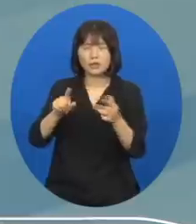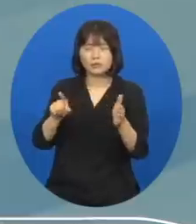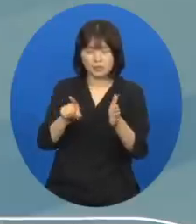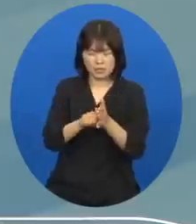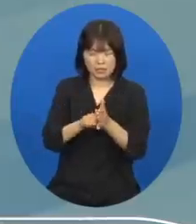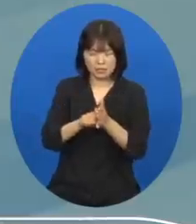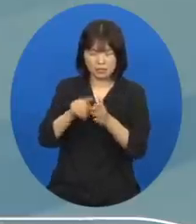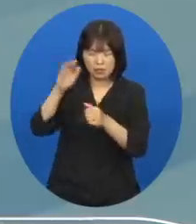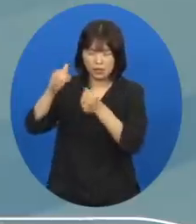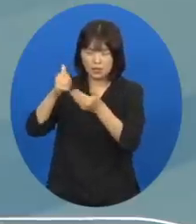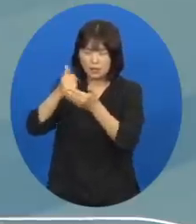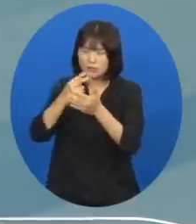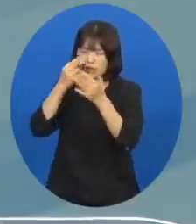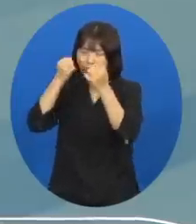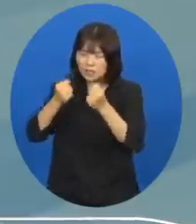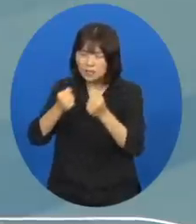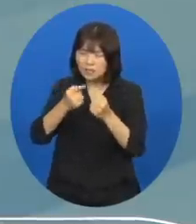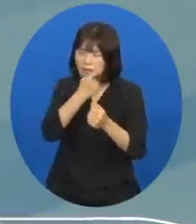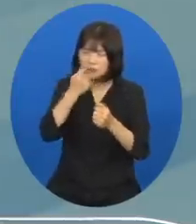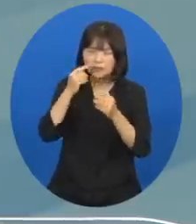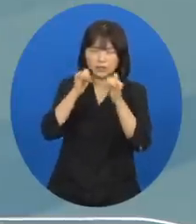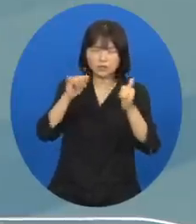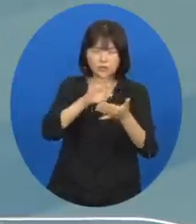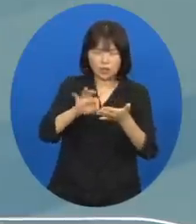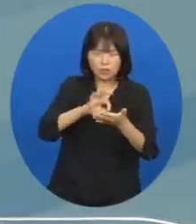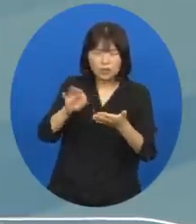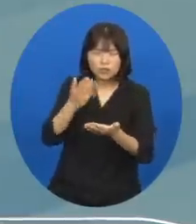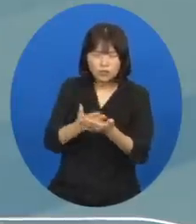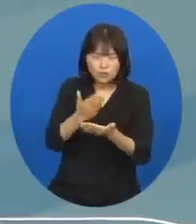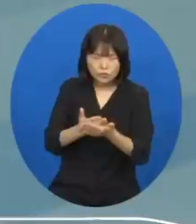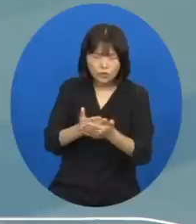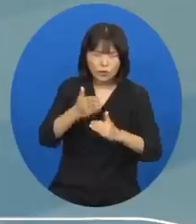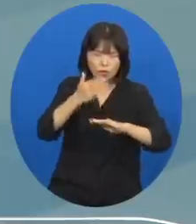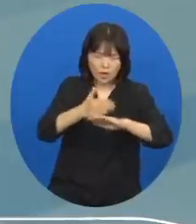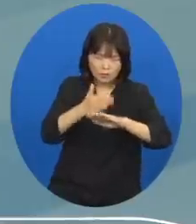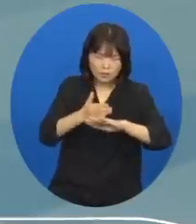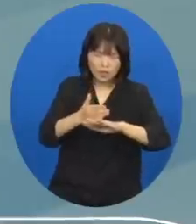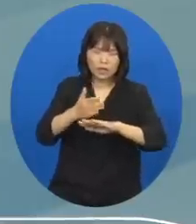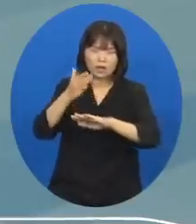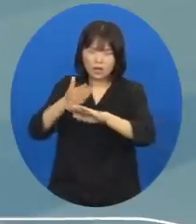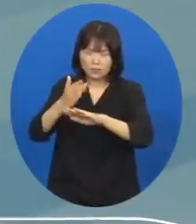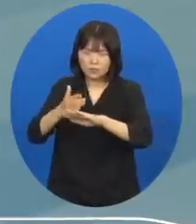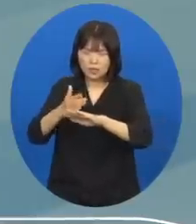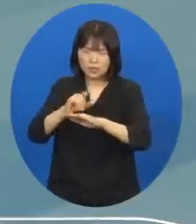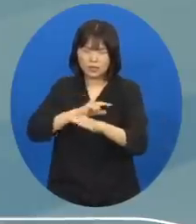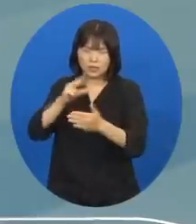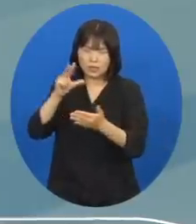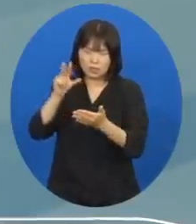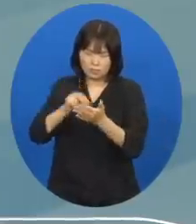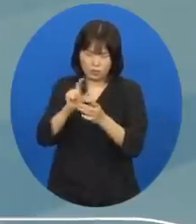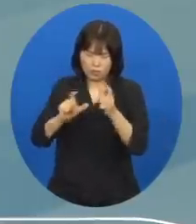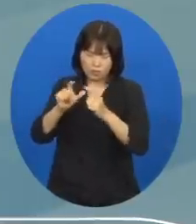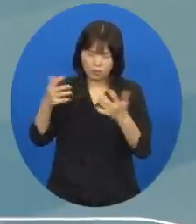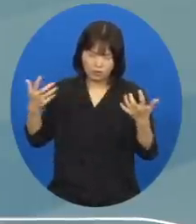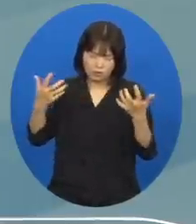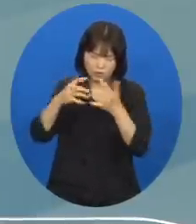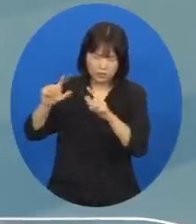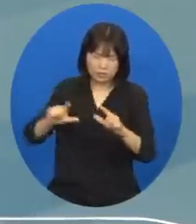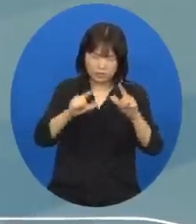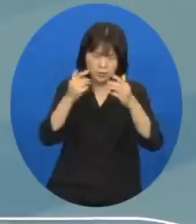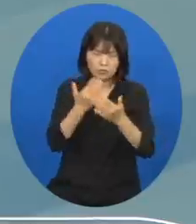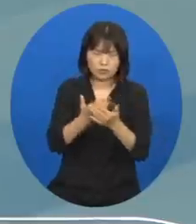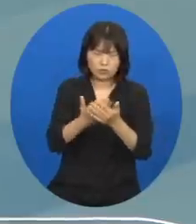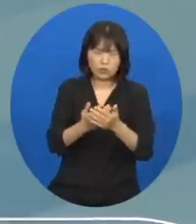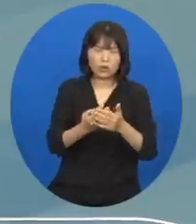하나님의 살아계심의 증인으로 쓰소서. 감사의 감사의 제목이 더욱 넘치는 삶을 살아가게 하옵소서. 요셉의